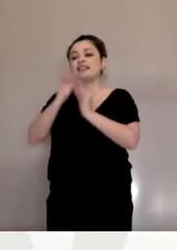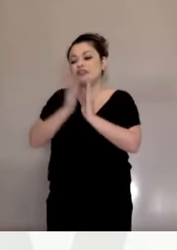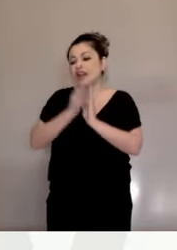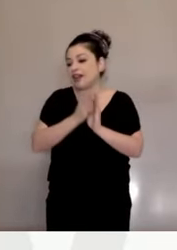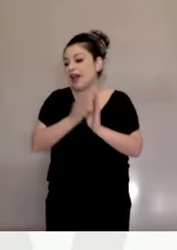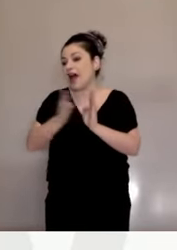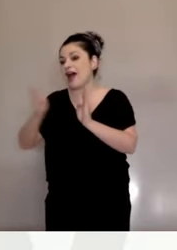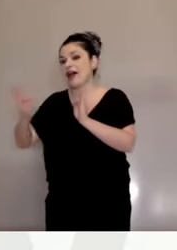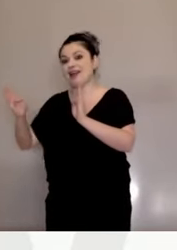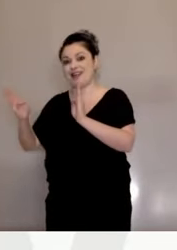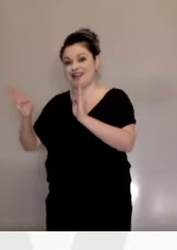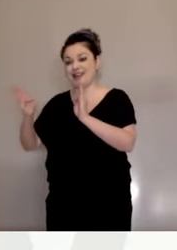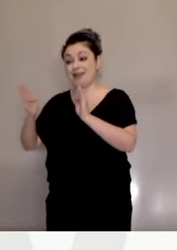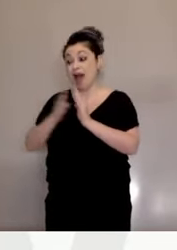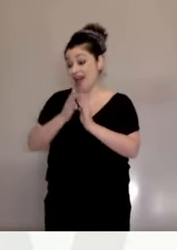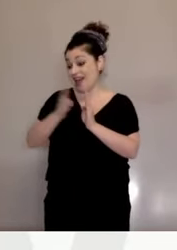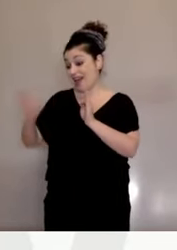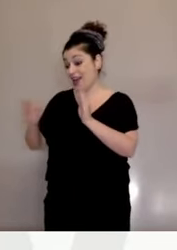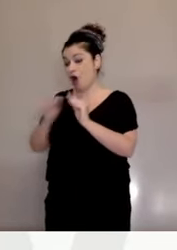tra noi,